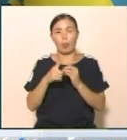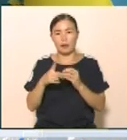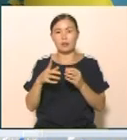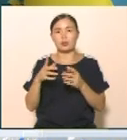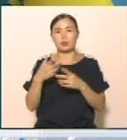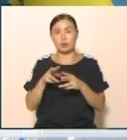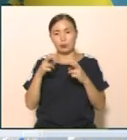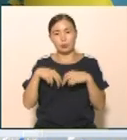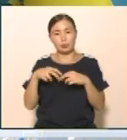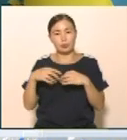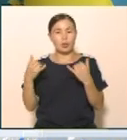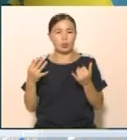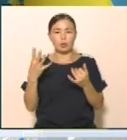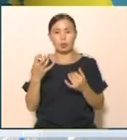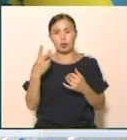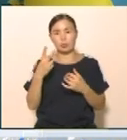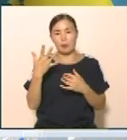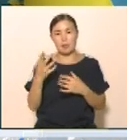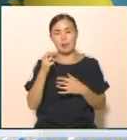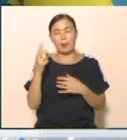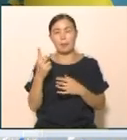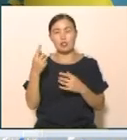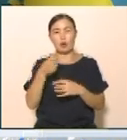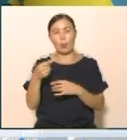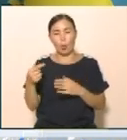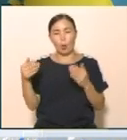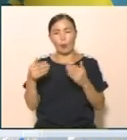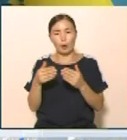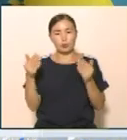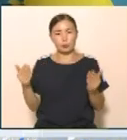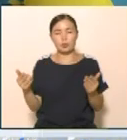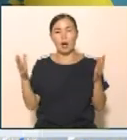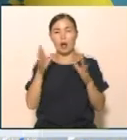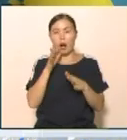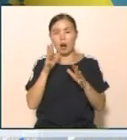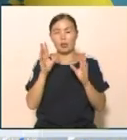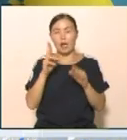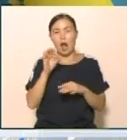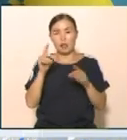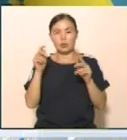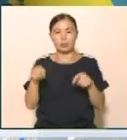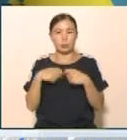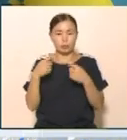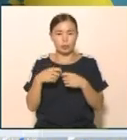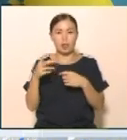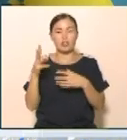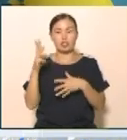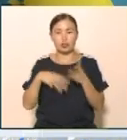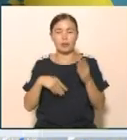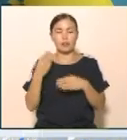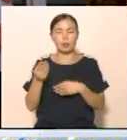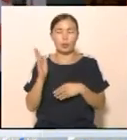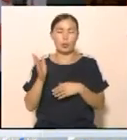қаралу үстінде. Олар 425 баптың 1-ші бөлігі бойынша, яғни карантин режимін бұзу бойынша әкімшілік жауапкершілікке